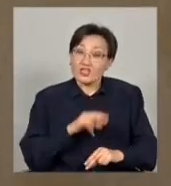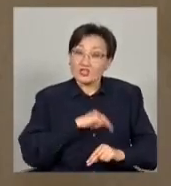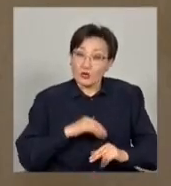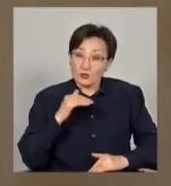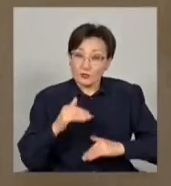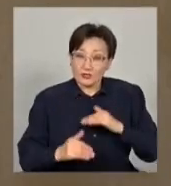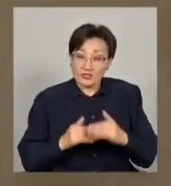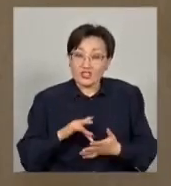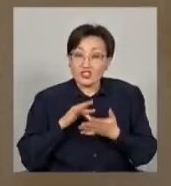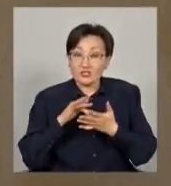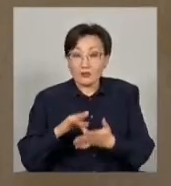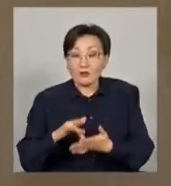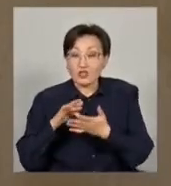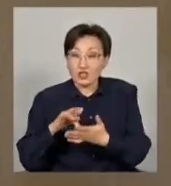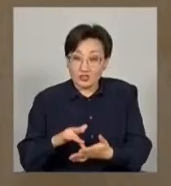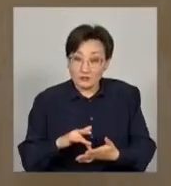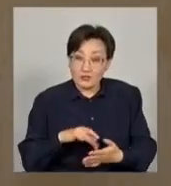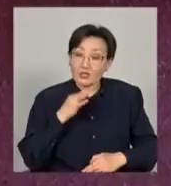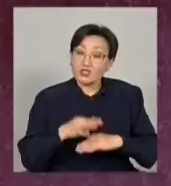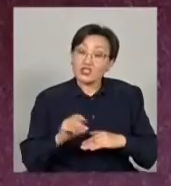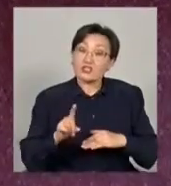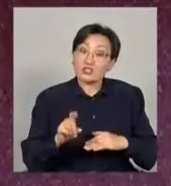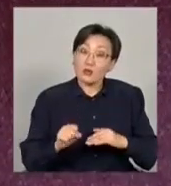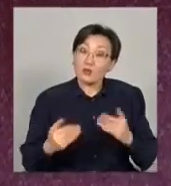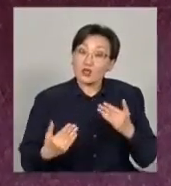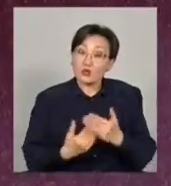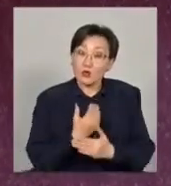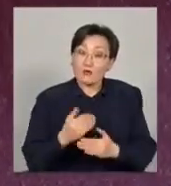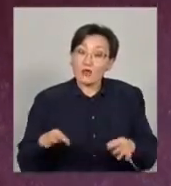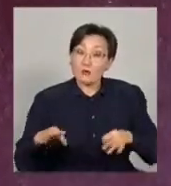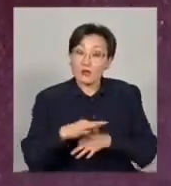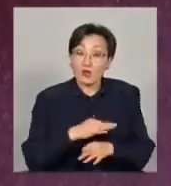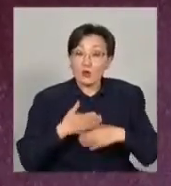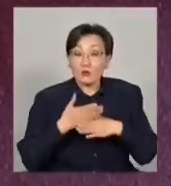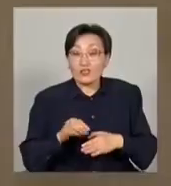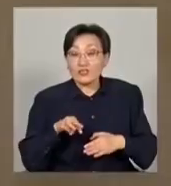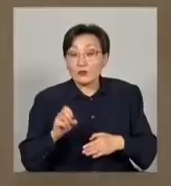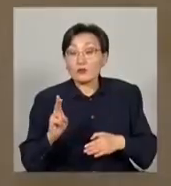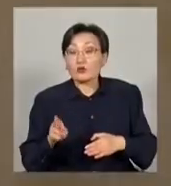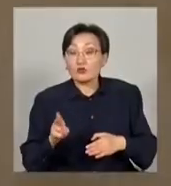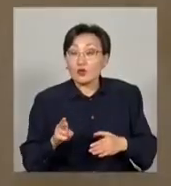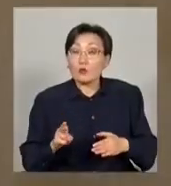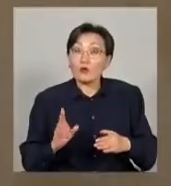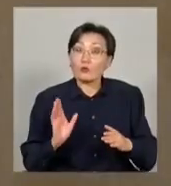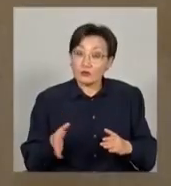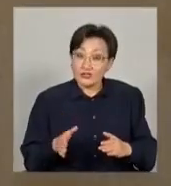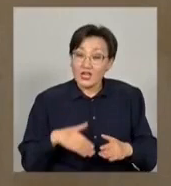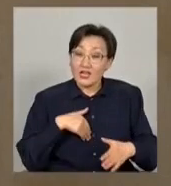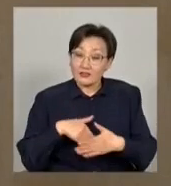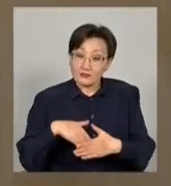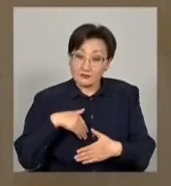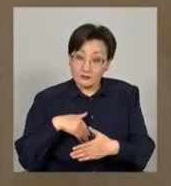за поездки, за путешествия, за новые проекты, поможет тем людям, которые будут